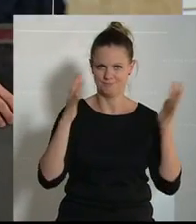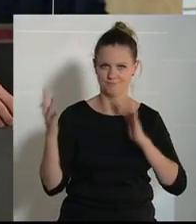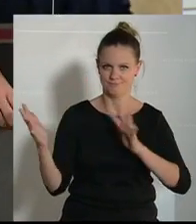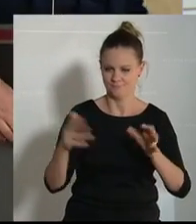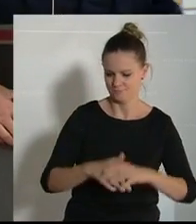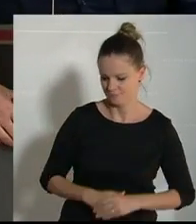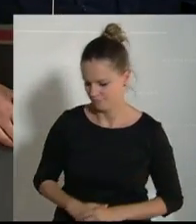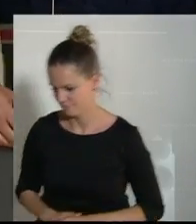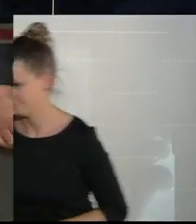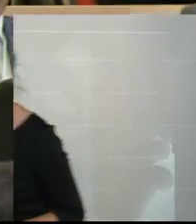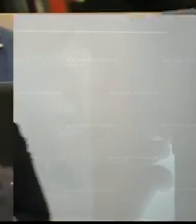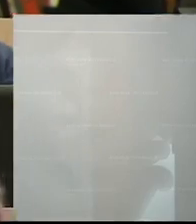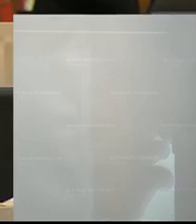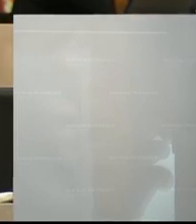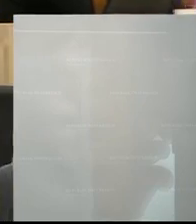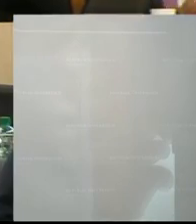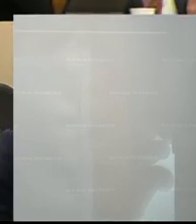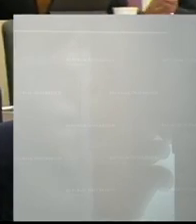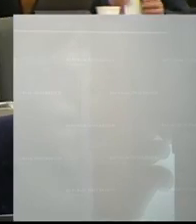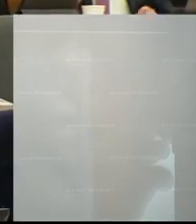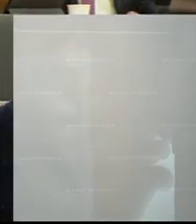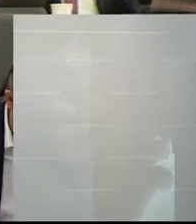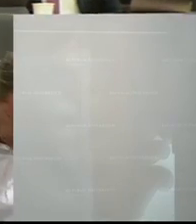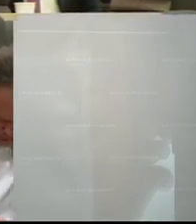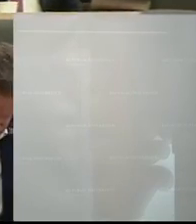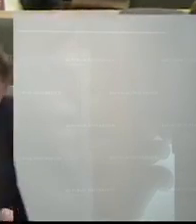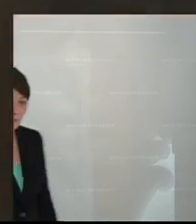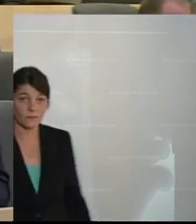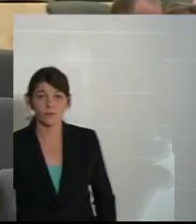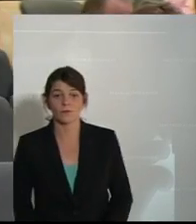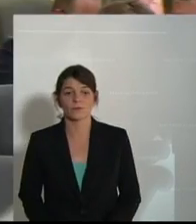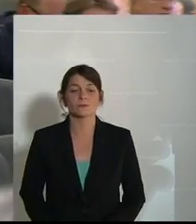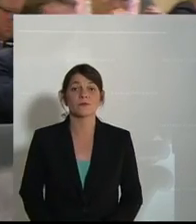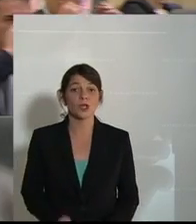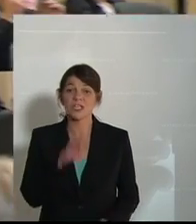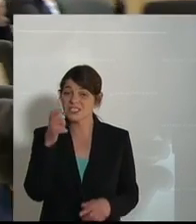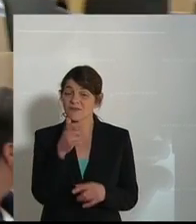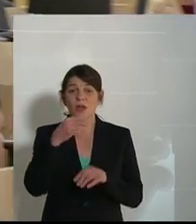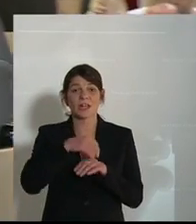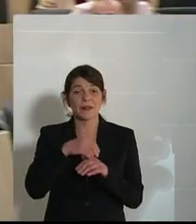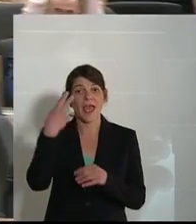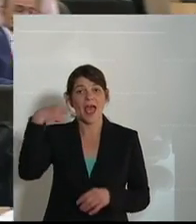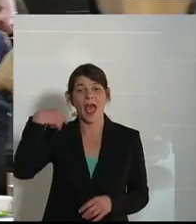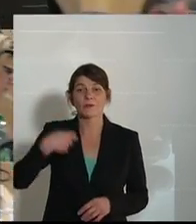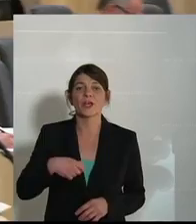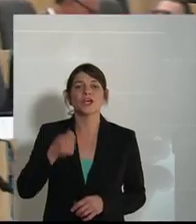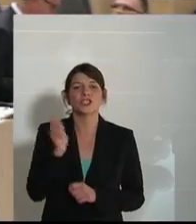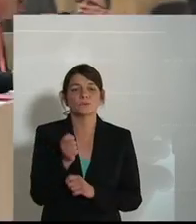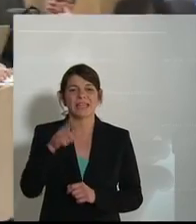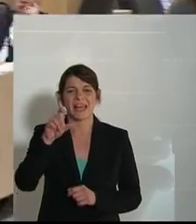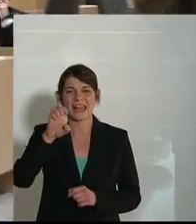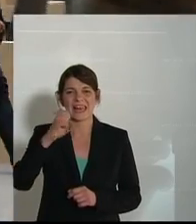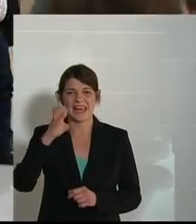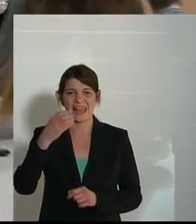keine Lockmittel, übt der Gesundheitsminister Rudolf Anschober Kritik an Supermärkten, die mit Werbeschaltungen für Billigfleisch werben.